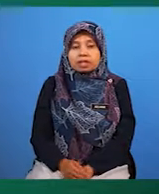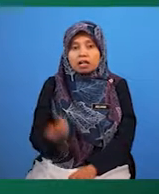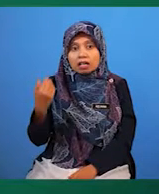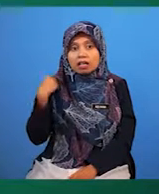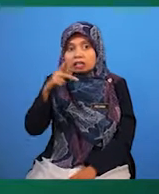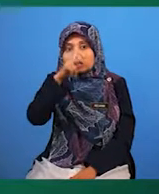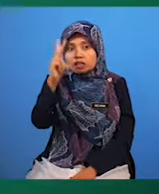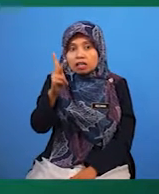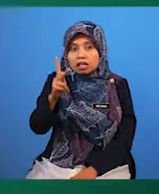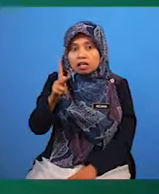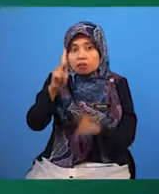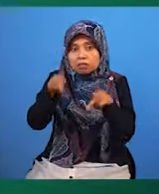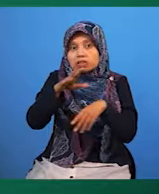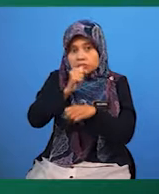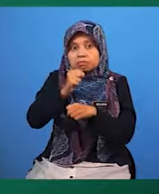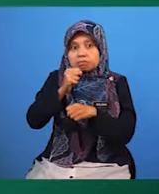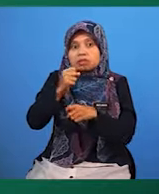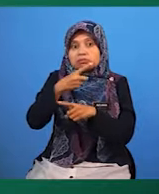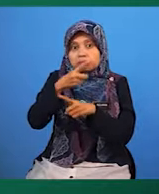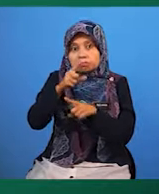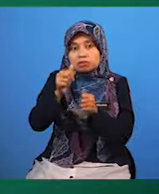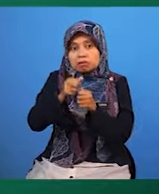Adakah para pelajar dapat menjawab dengan tepat?